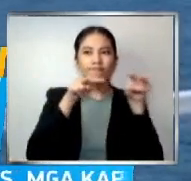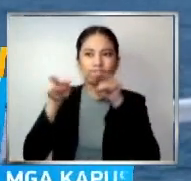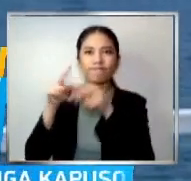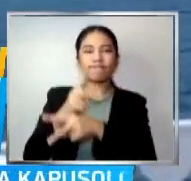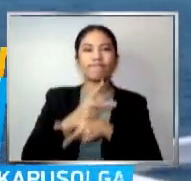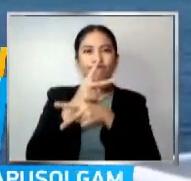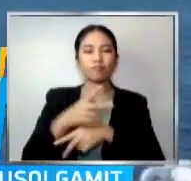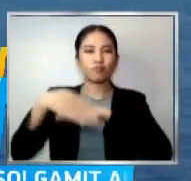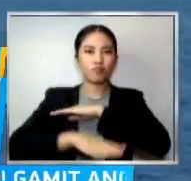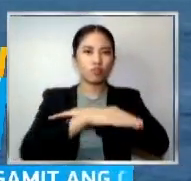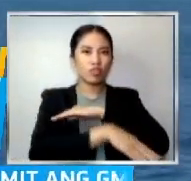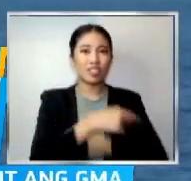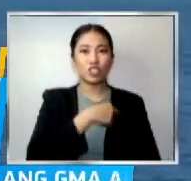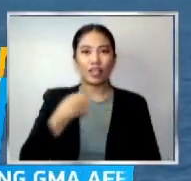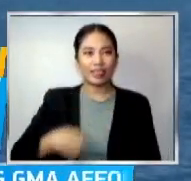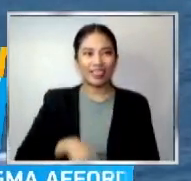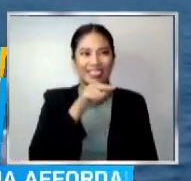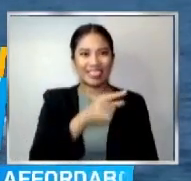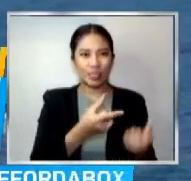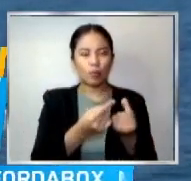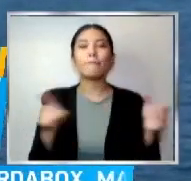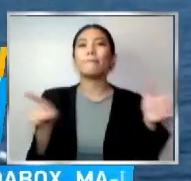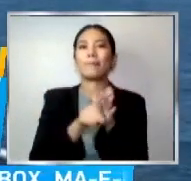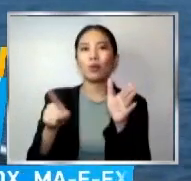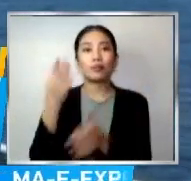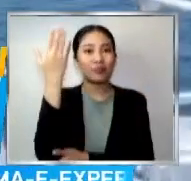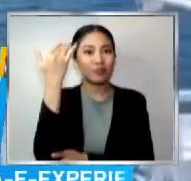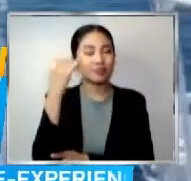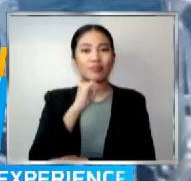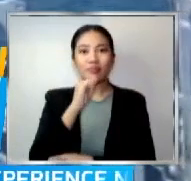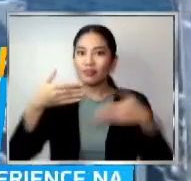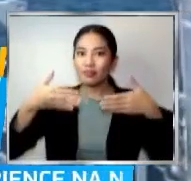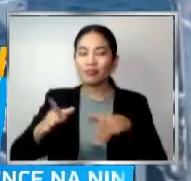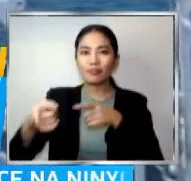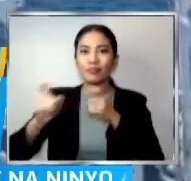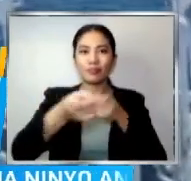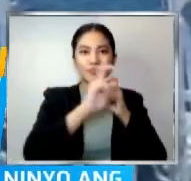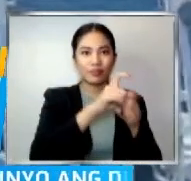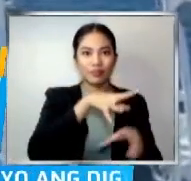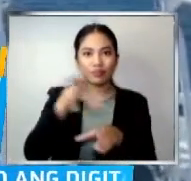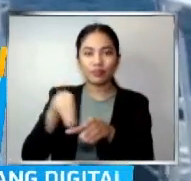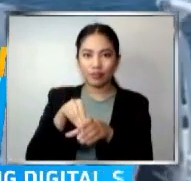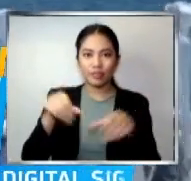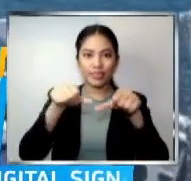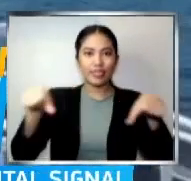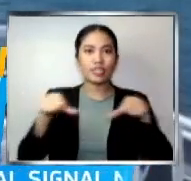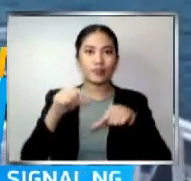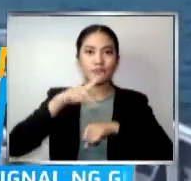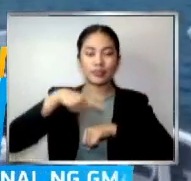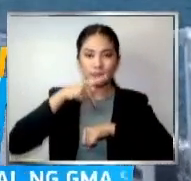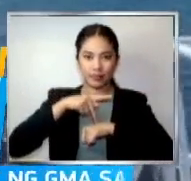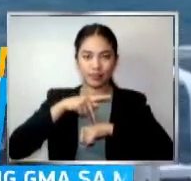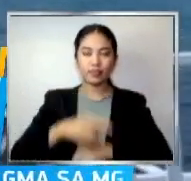ng China dahil walang pahintulot silang mangisda at mamalagi sa loob ng EEZ ng Pilipinas. Pero